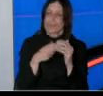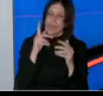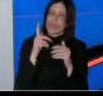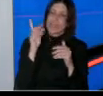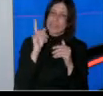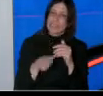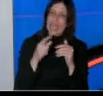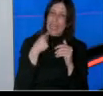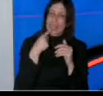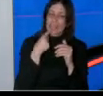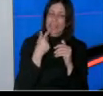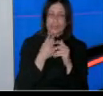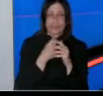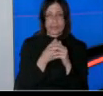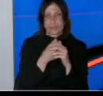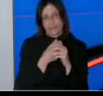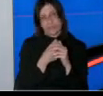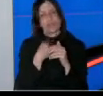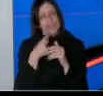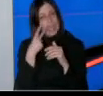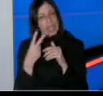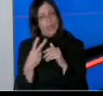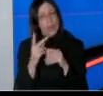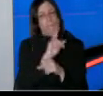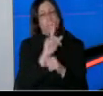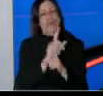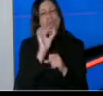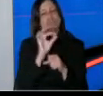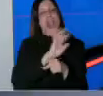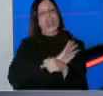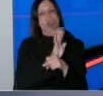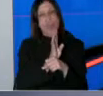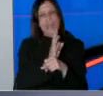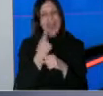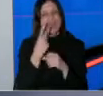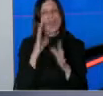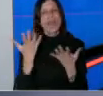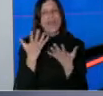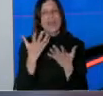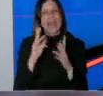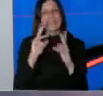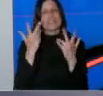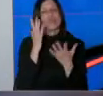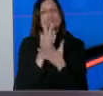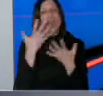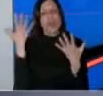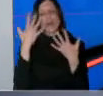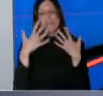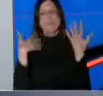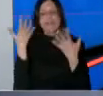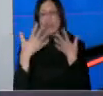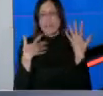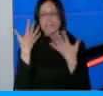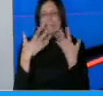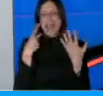צריך להגיד. אנחנו ראינו בתקופה של הקורונה, איך הציבור כולו כבר מבולבל, ואנשים שתפסת